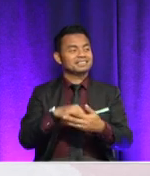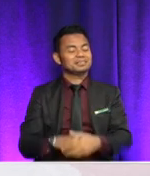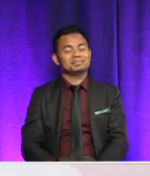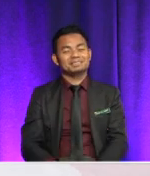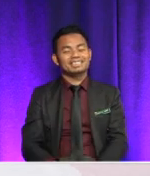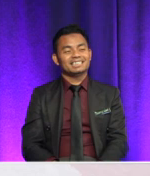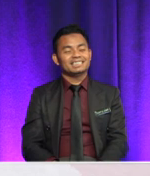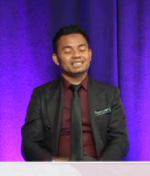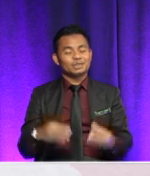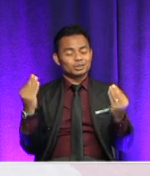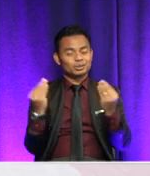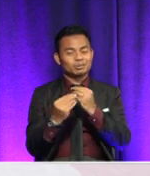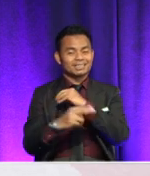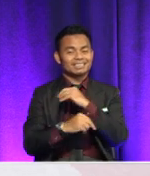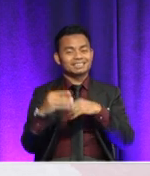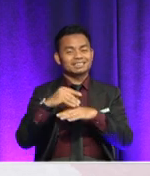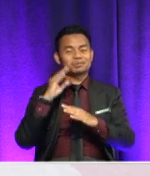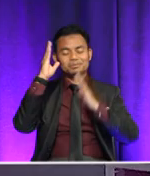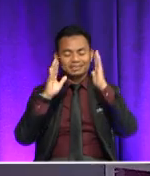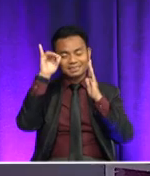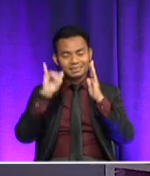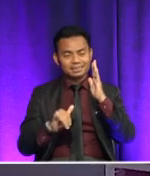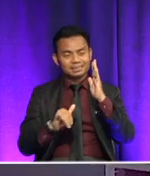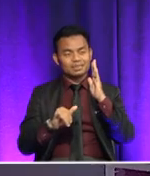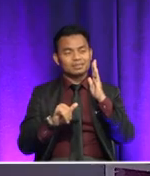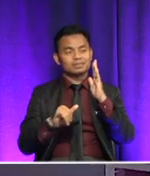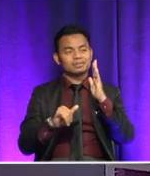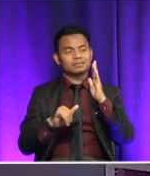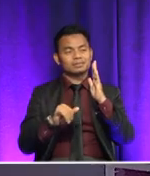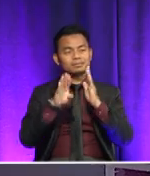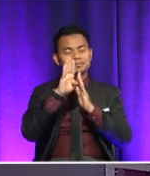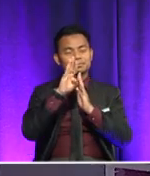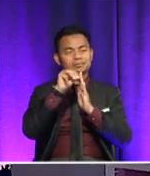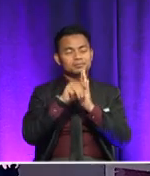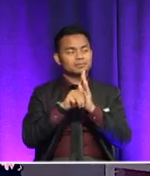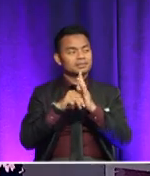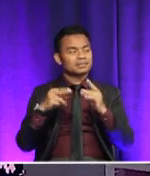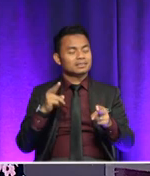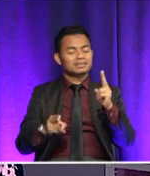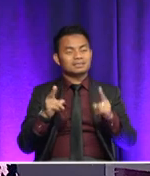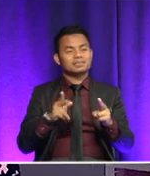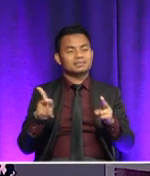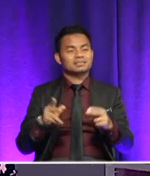jumlah negeri di Malaysia yang mengusulkan tanaman kenal semakin bertambah jadi bersemangat